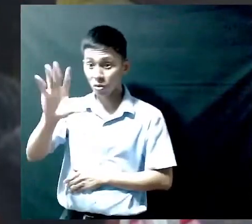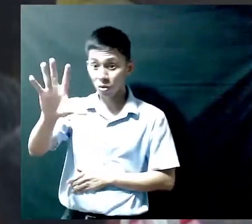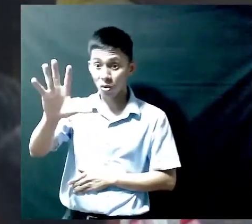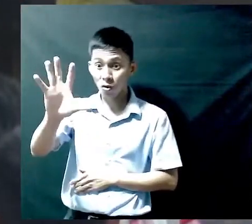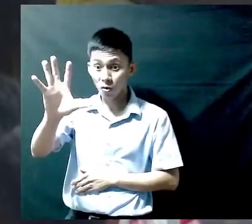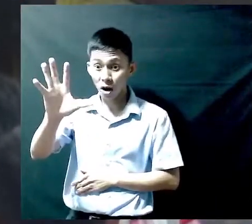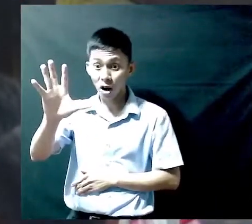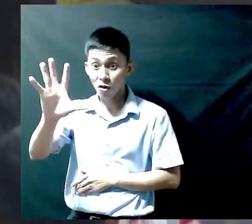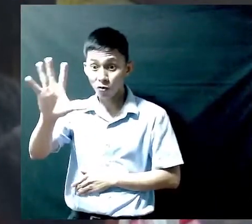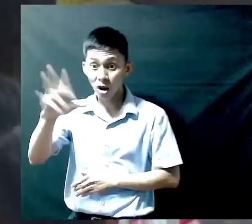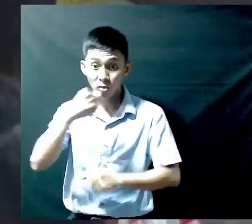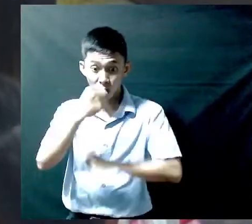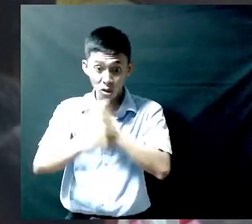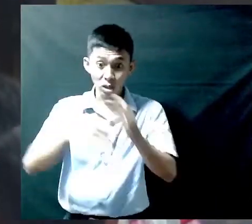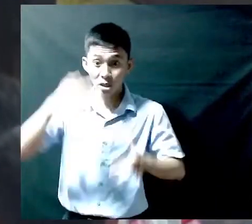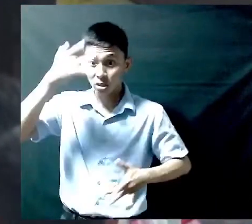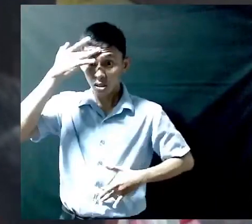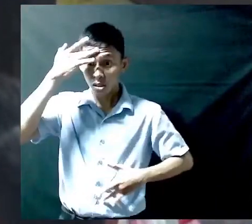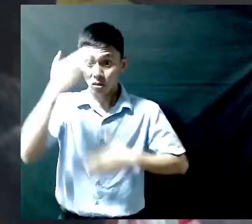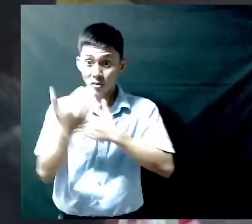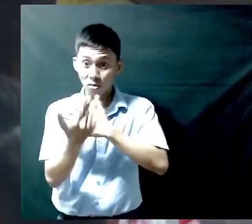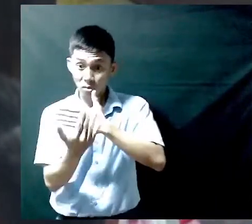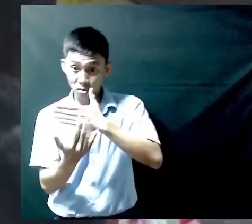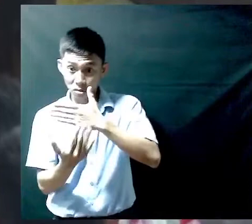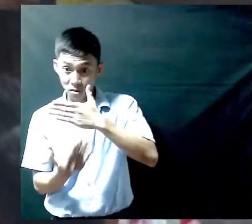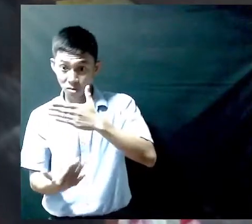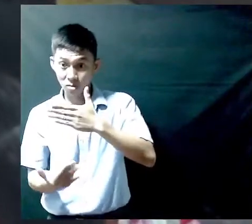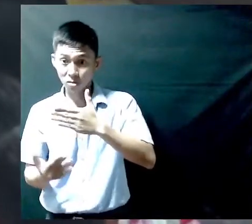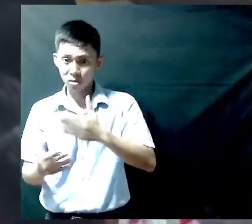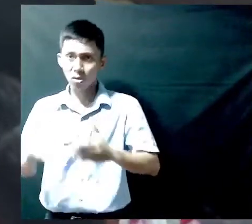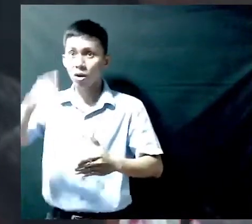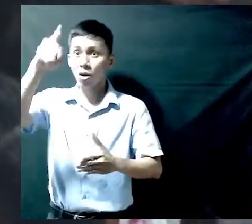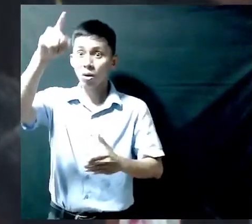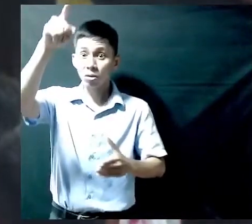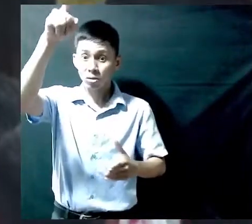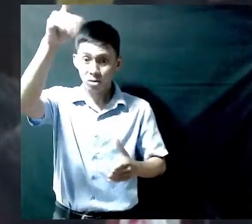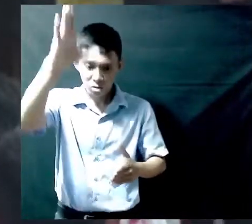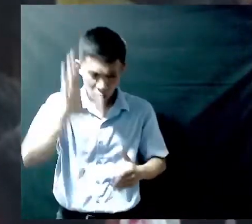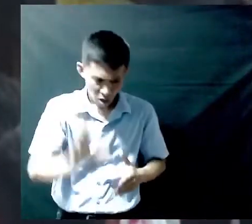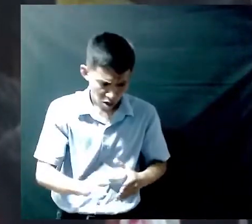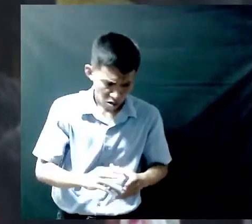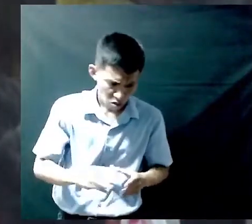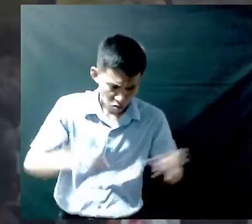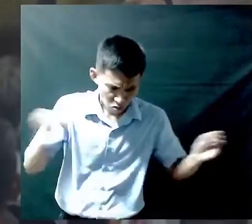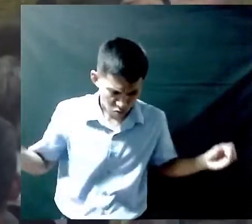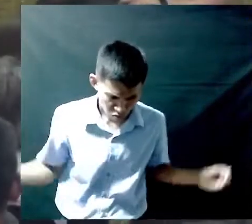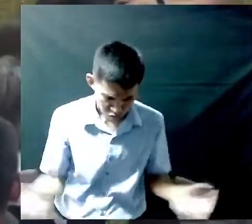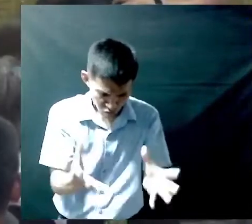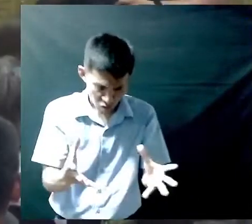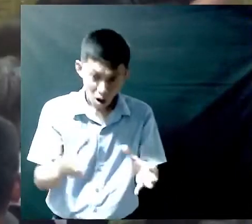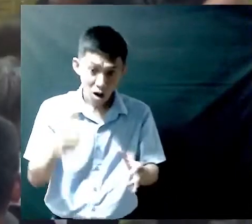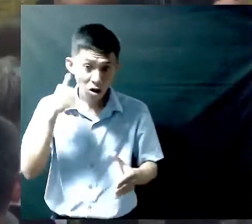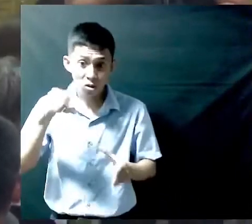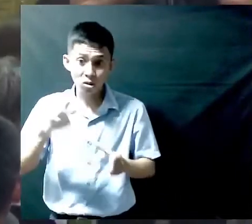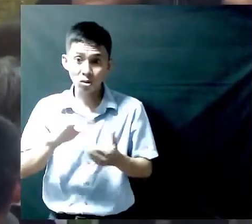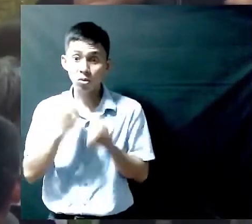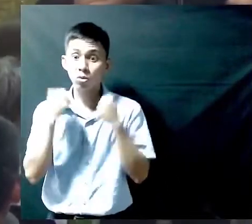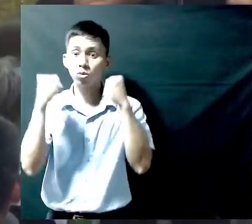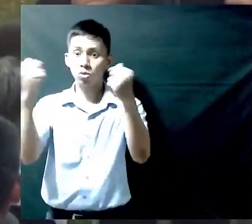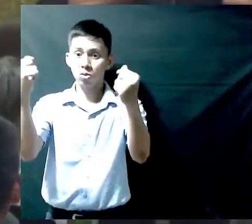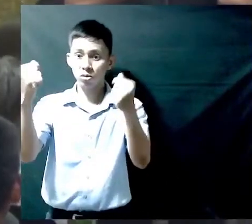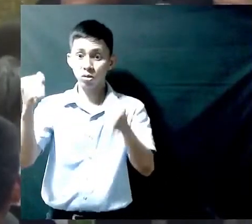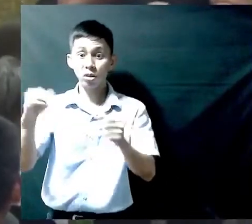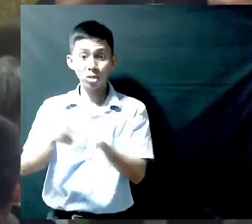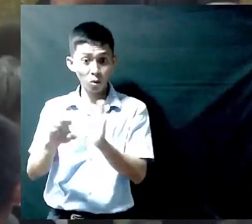sa pagdudugo sa New Testament? Yung limang tinapay, dalawang isda, sa bata, kanya lang